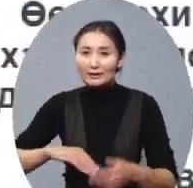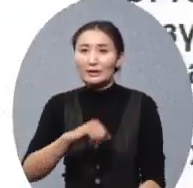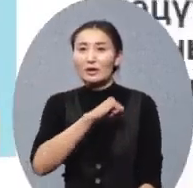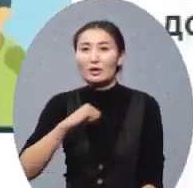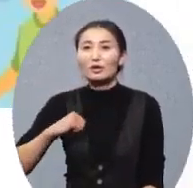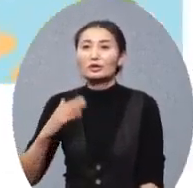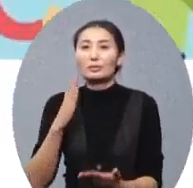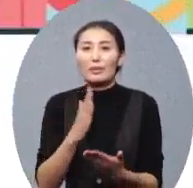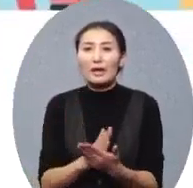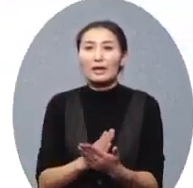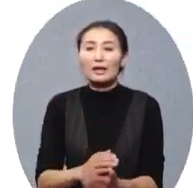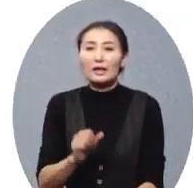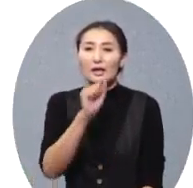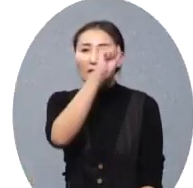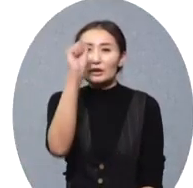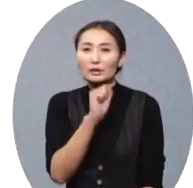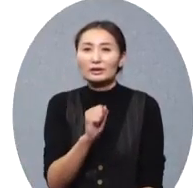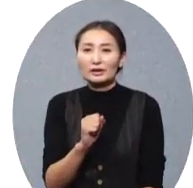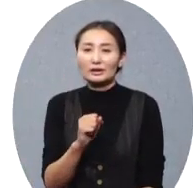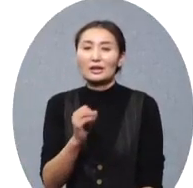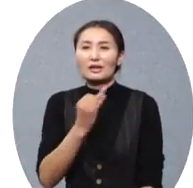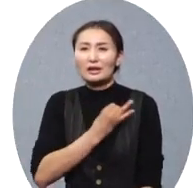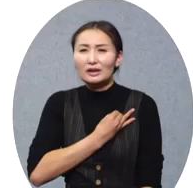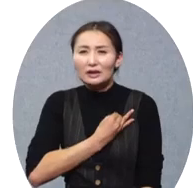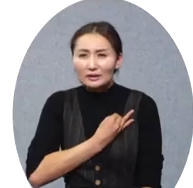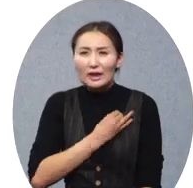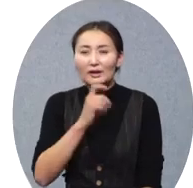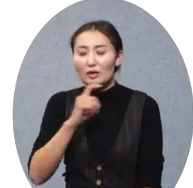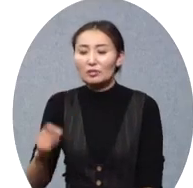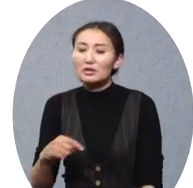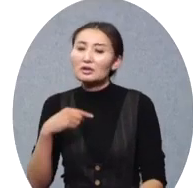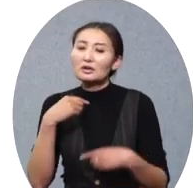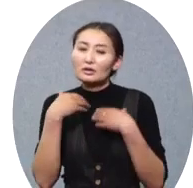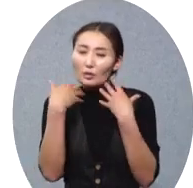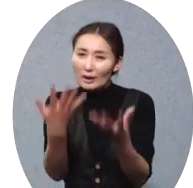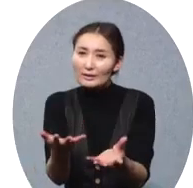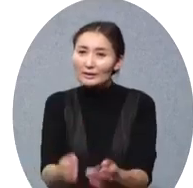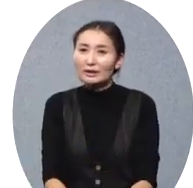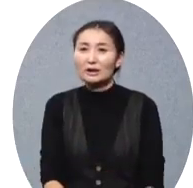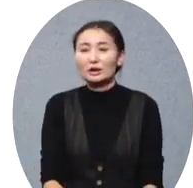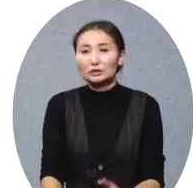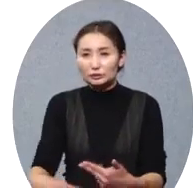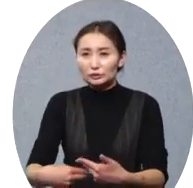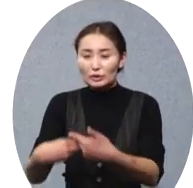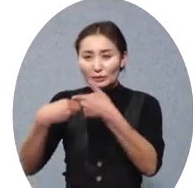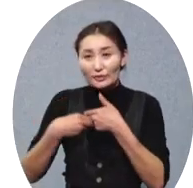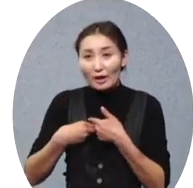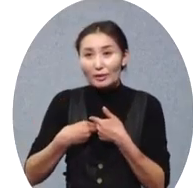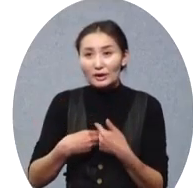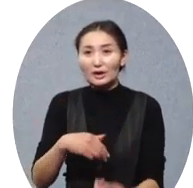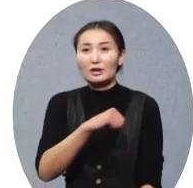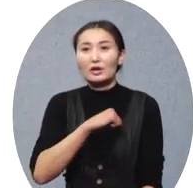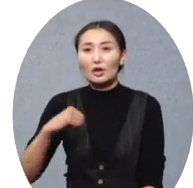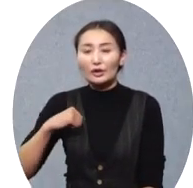өөр тохиолдсон хэцүү зүйлсээ ойр дотныхоо найдвартай, итгэлтэй хүнд ярих, тусламж зөвлөгөө авах,